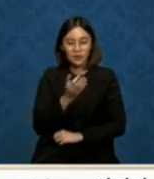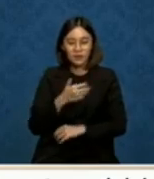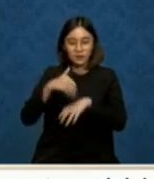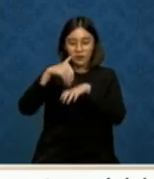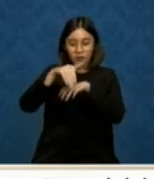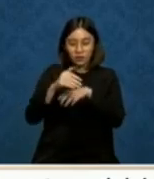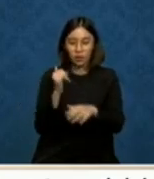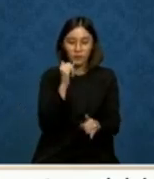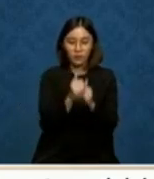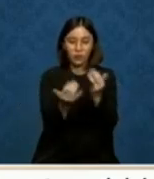ข้าห้องประชุมครับ